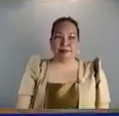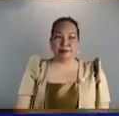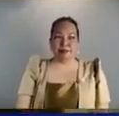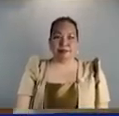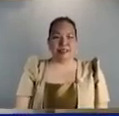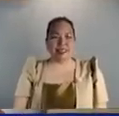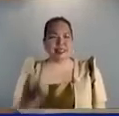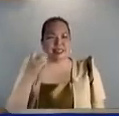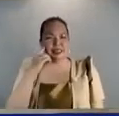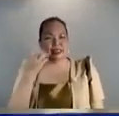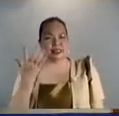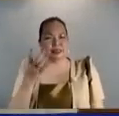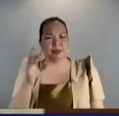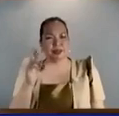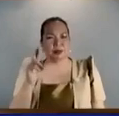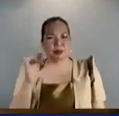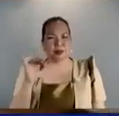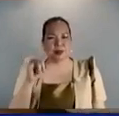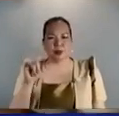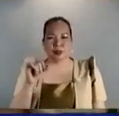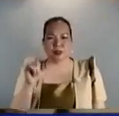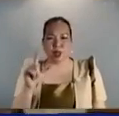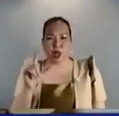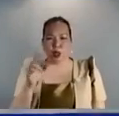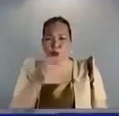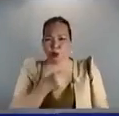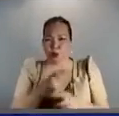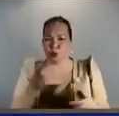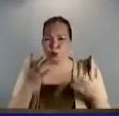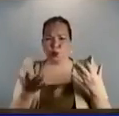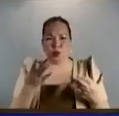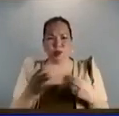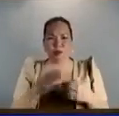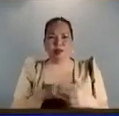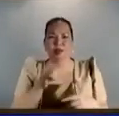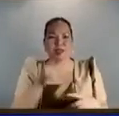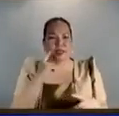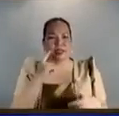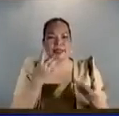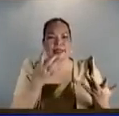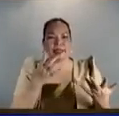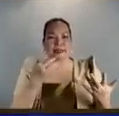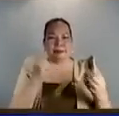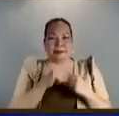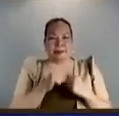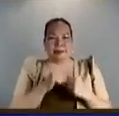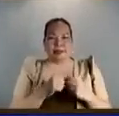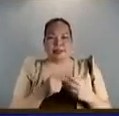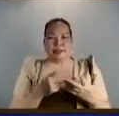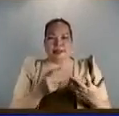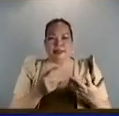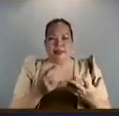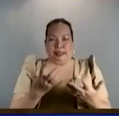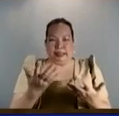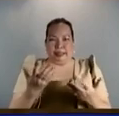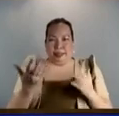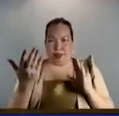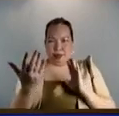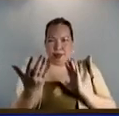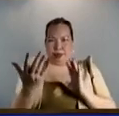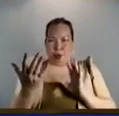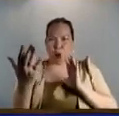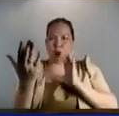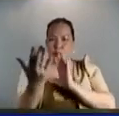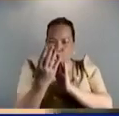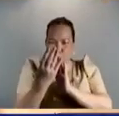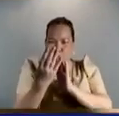sa Rizal Room. I'm not sure kung sa Rizal Malacanang Room ito, parang Danny. So, he will formally receive na the incoming president dyan, di ba? Yes, So, anytime